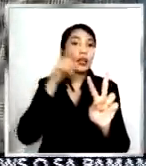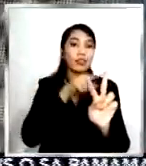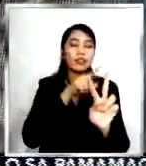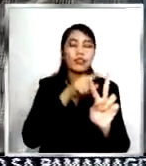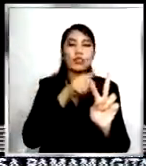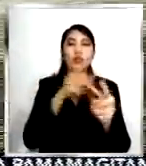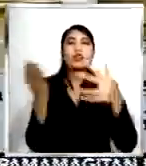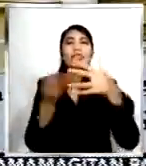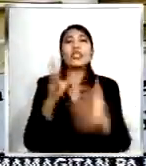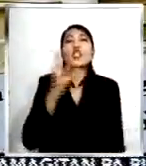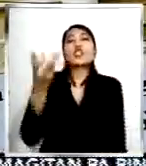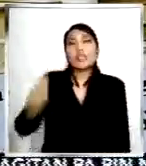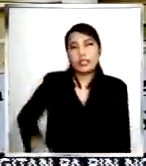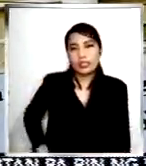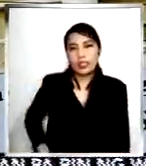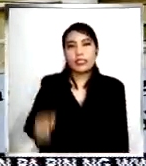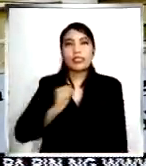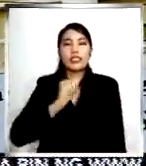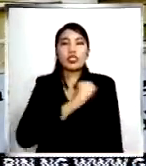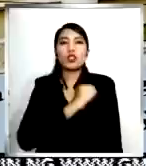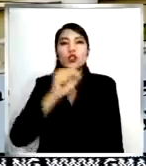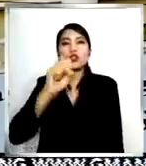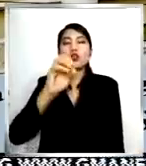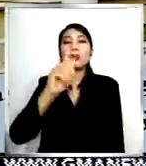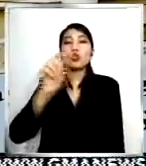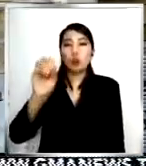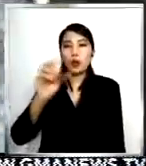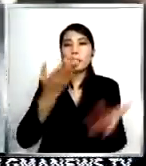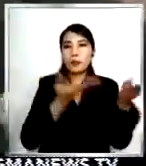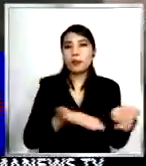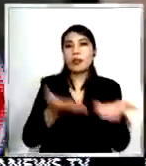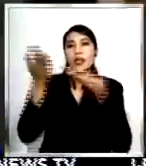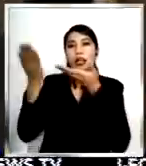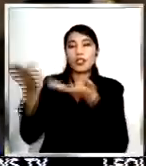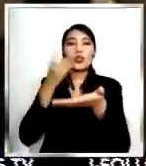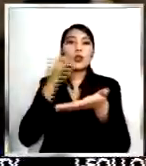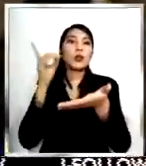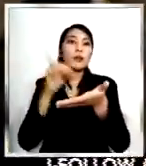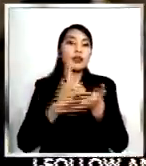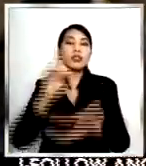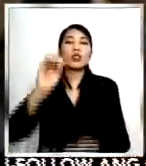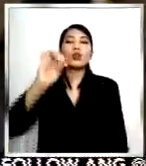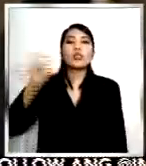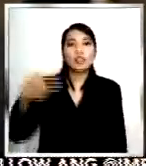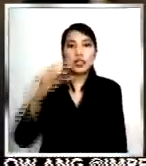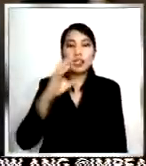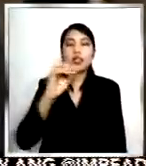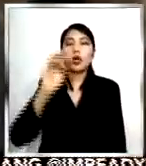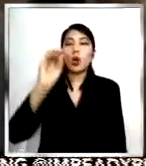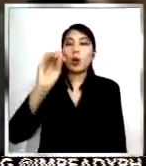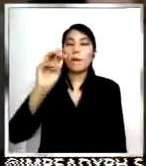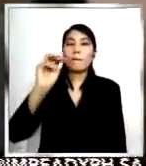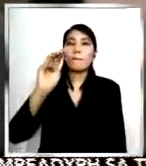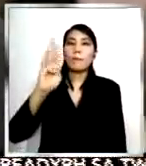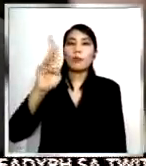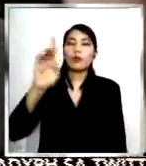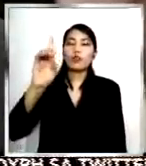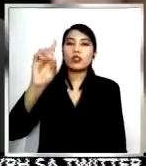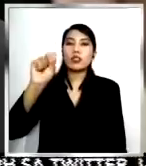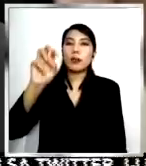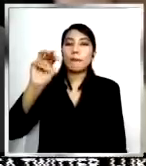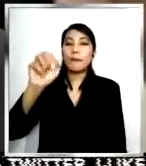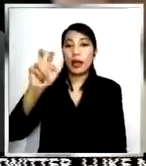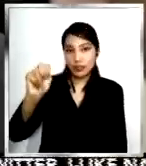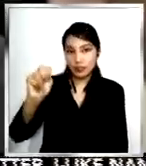ibigay na nila ang mga dokumento sa DOJ at sa Ombudsman. Patapos na rin ang investigasyon ng task force na pinungunahan ni Justice